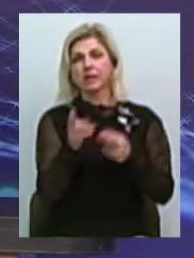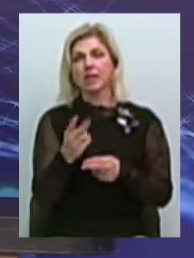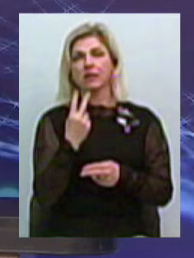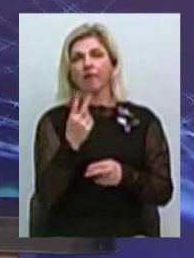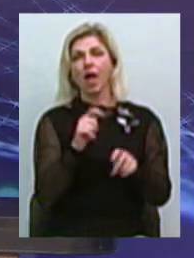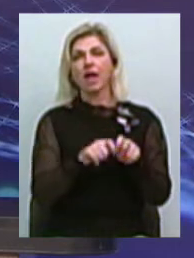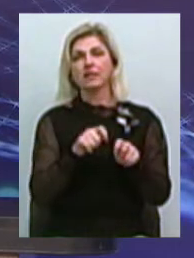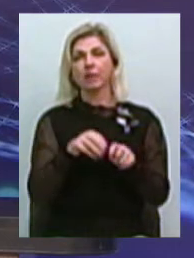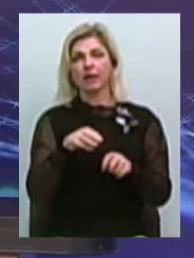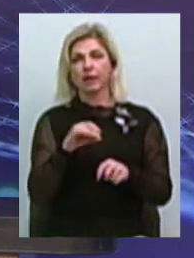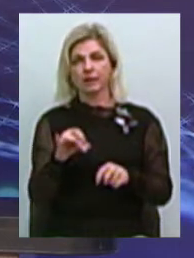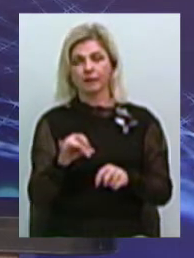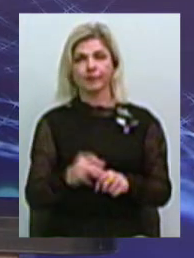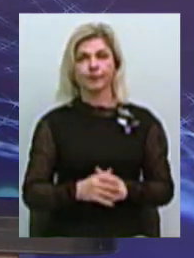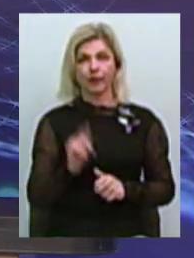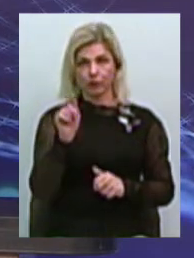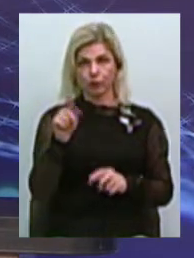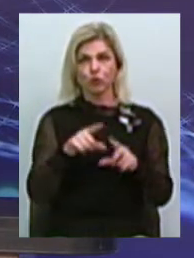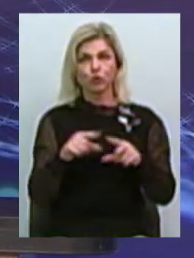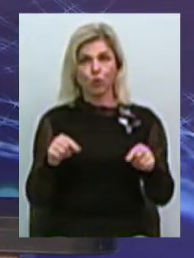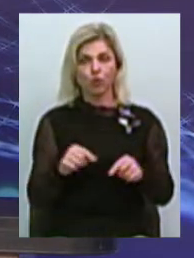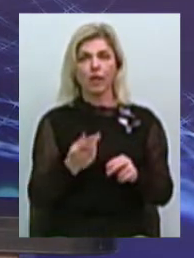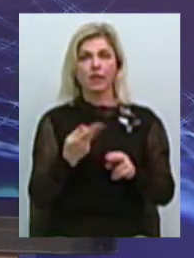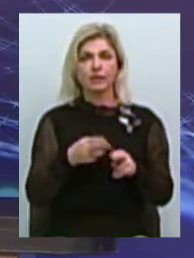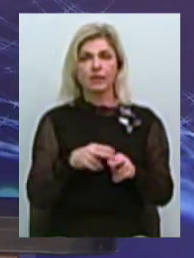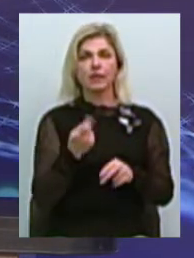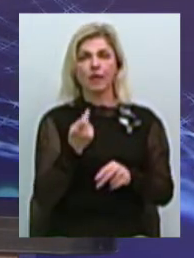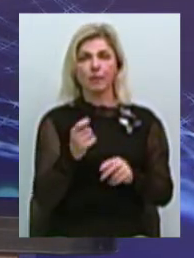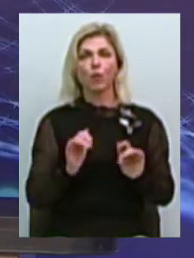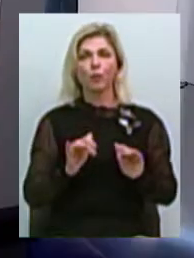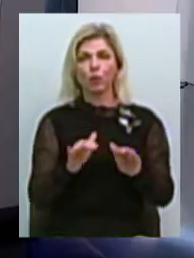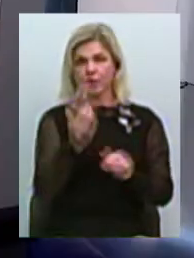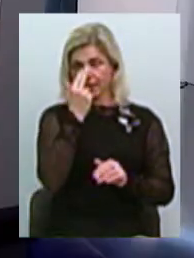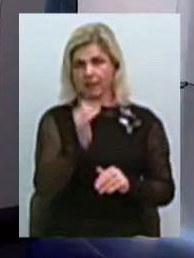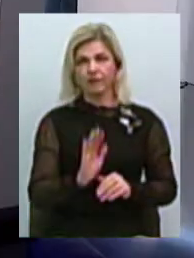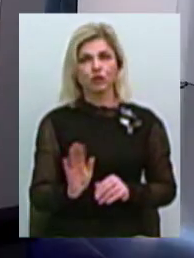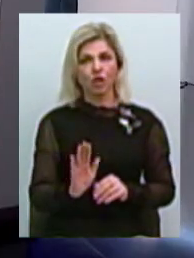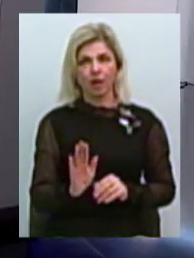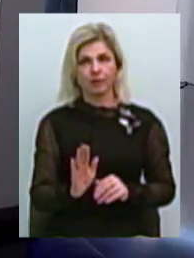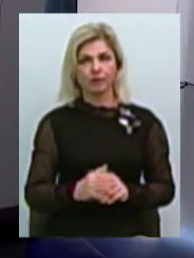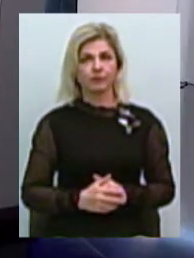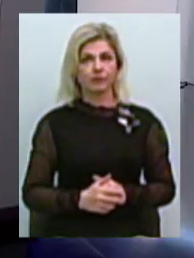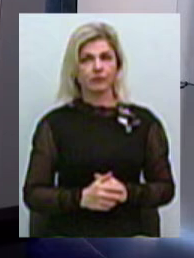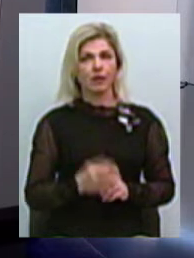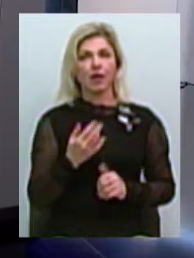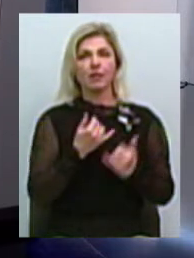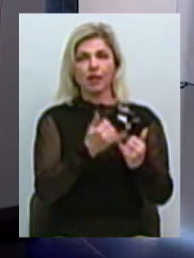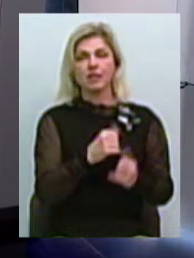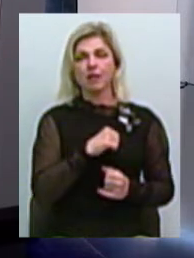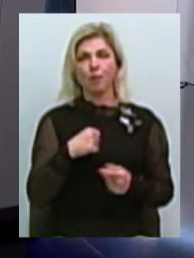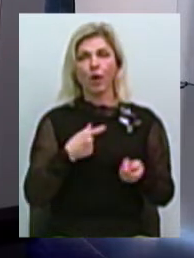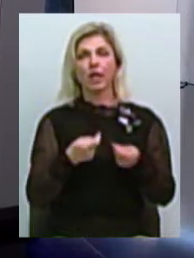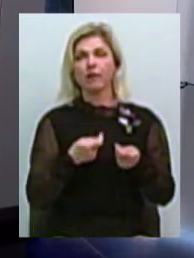експерти до даного закладу. Це трохи процедура незвичайна для самого керівника.